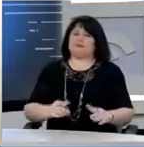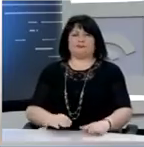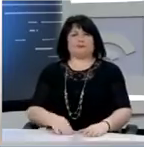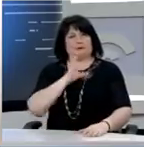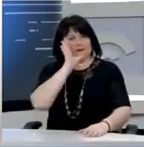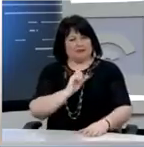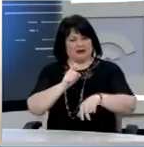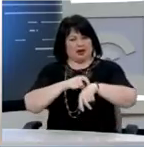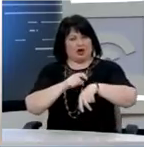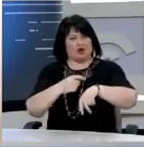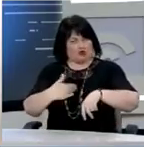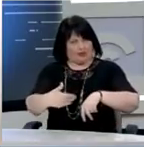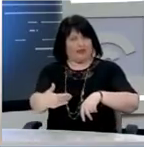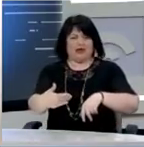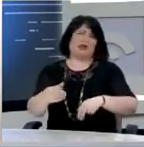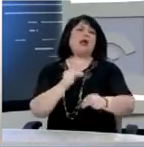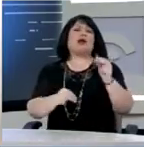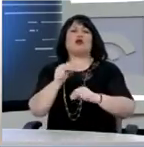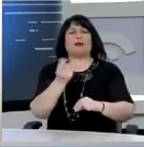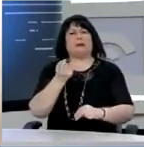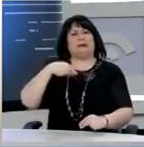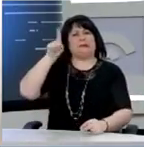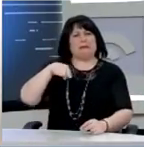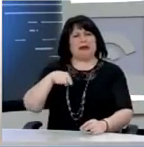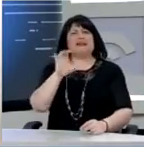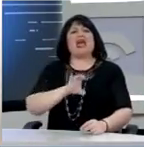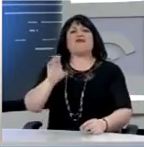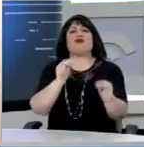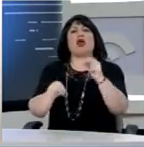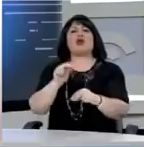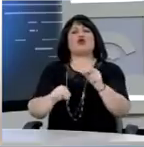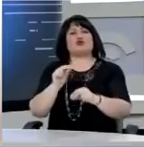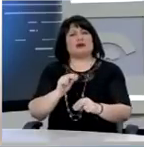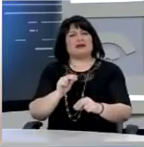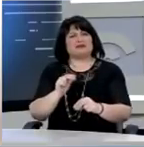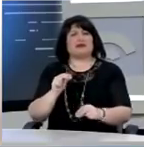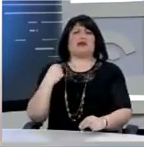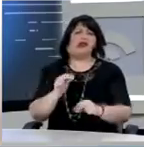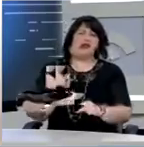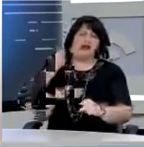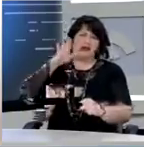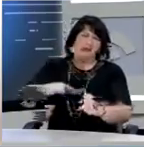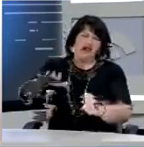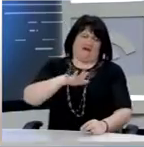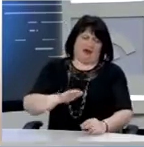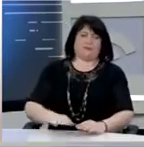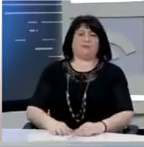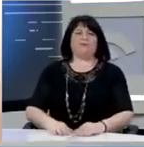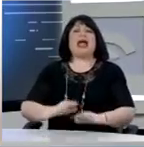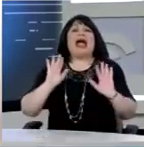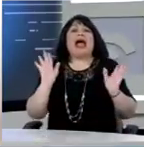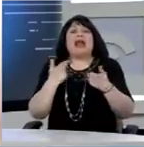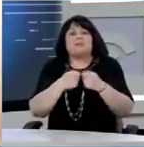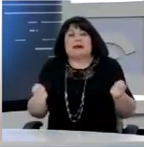Πράγματι ο χρόνος είναι προεκλογικός. Έχουμε εκλογές σε λίγες μέρες, ευρωεκλογές και αυτοδιοικητικές. Αλλά αν τα μέτρα αυτά